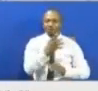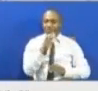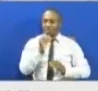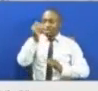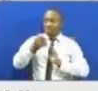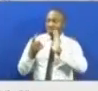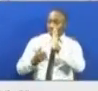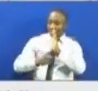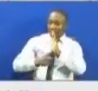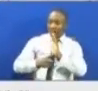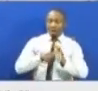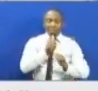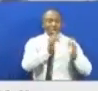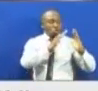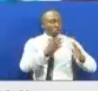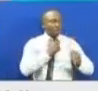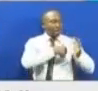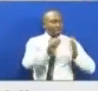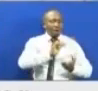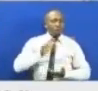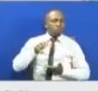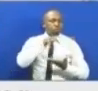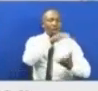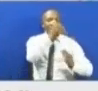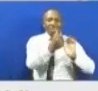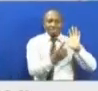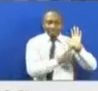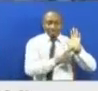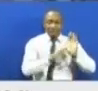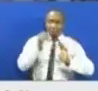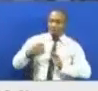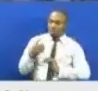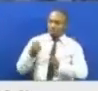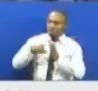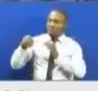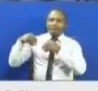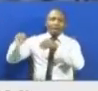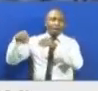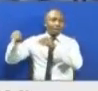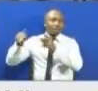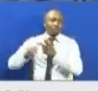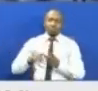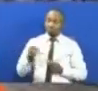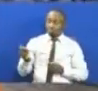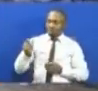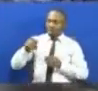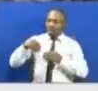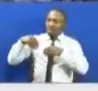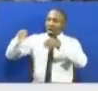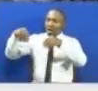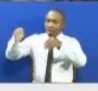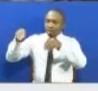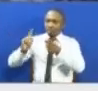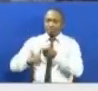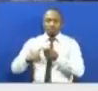6, mwenye nyumba anakwambia anataka miezi 6. Pale kuna mwezi pengine wa dalali. Madalali sasa ndio anaanza kupeleka nyumba nyingine wapangaji